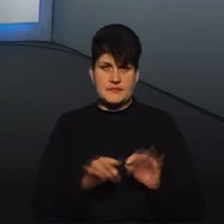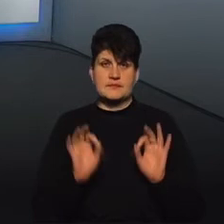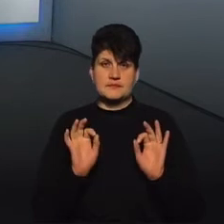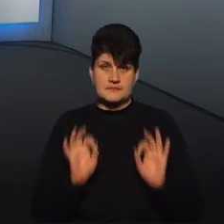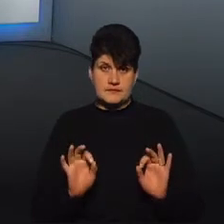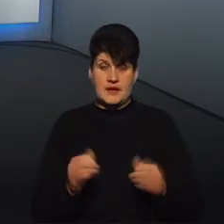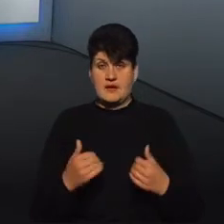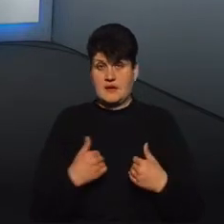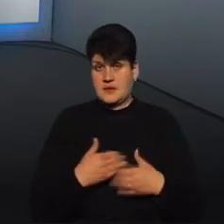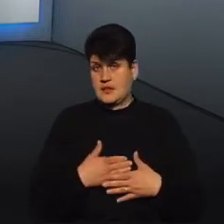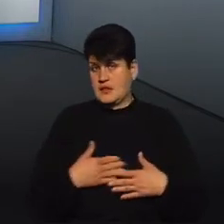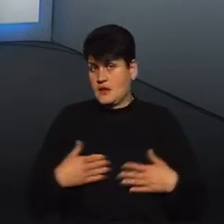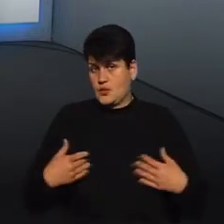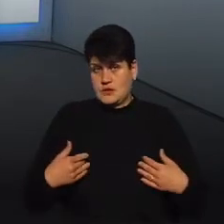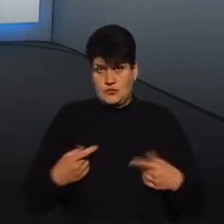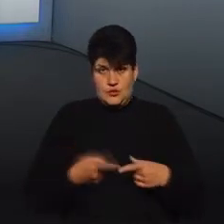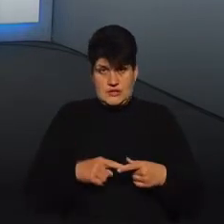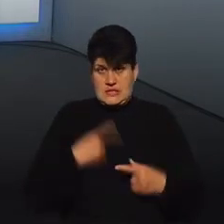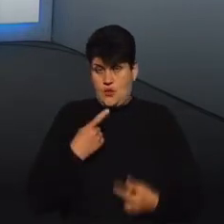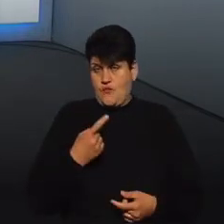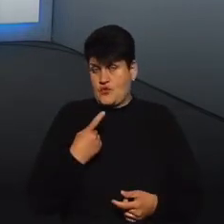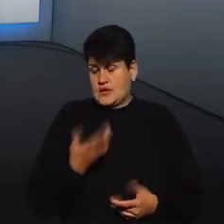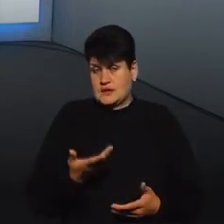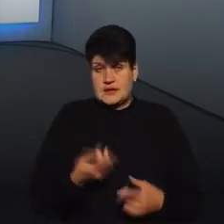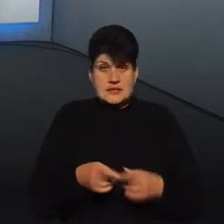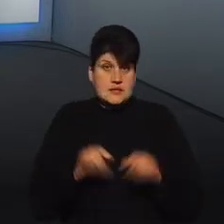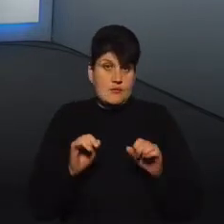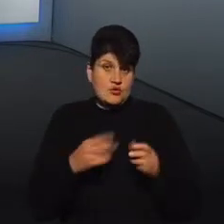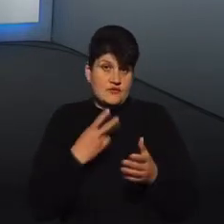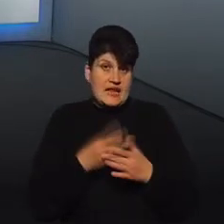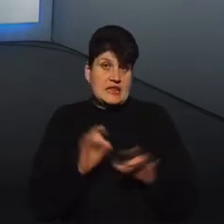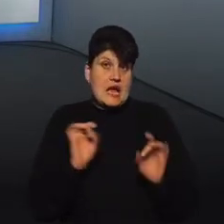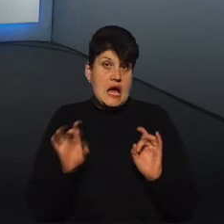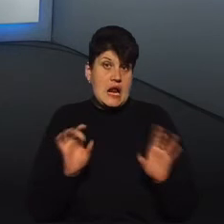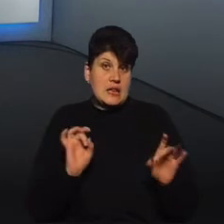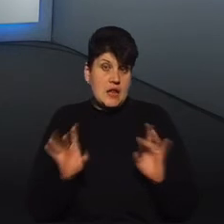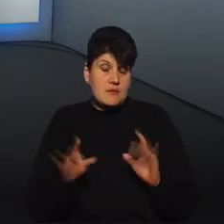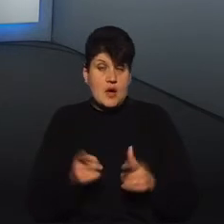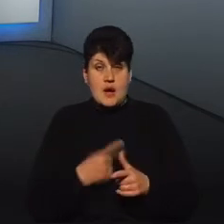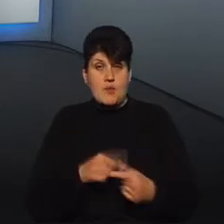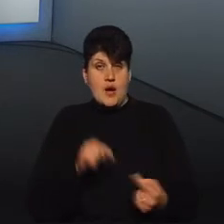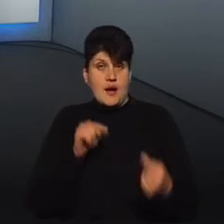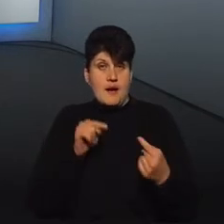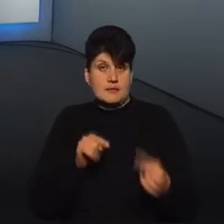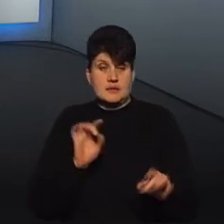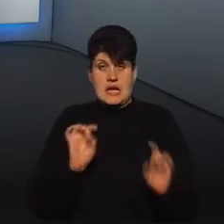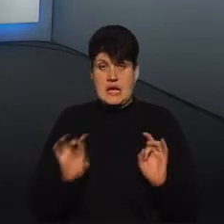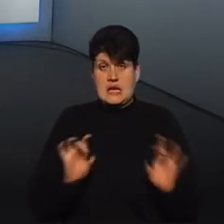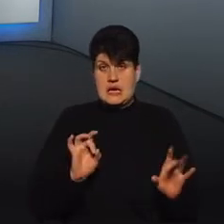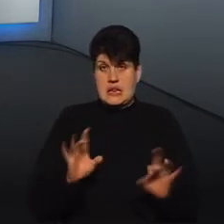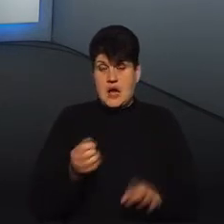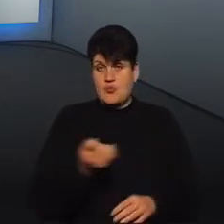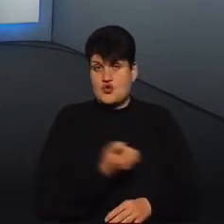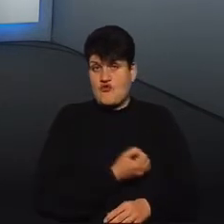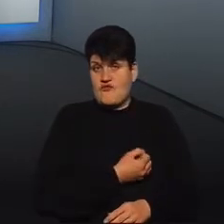не хотів про це говорити, тому що це може виглядати рекламою або антирекламою певних вакцин. Я